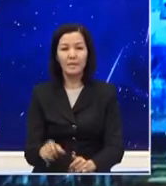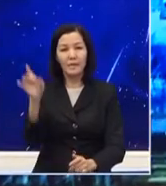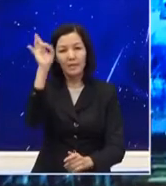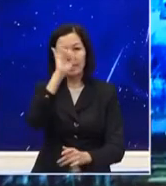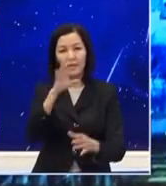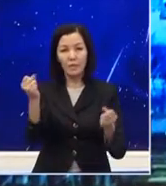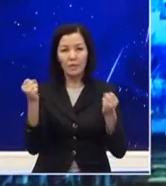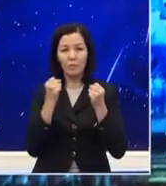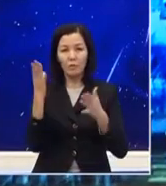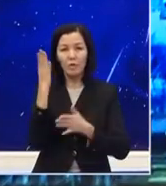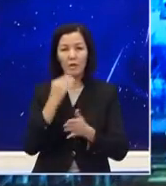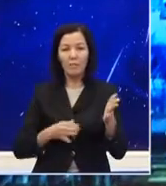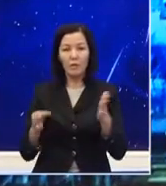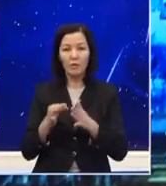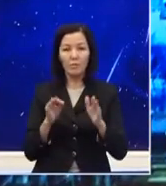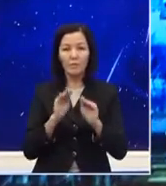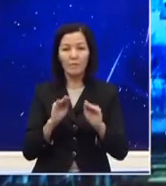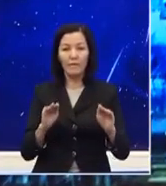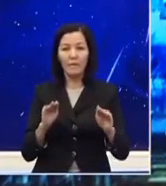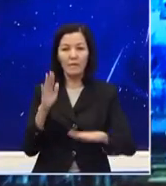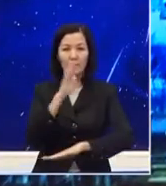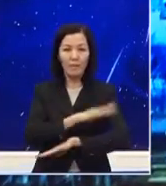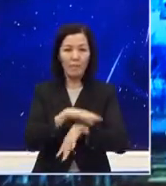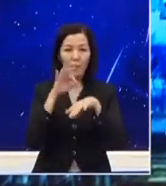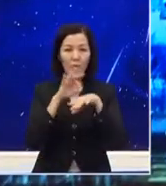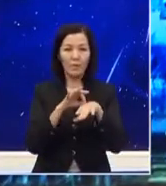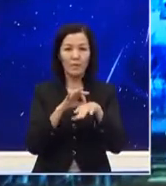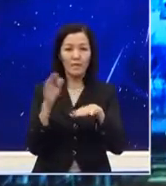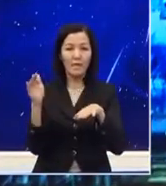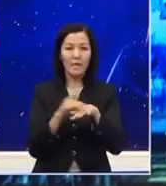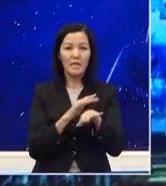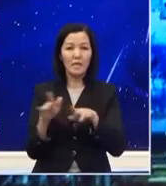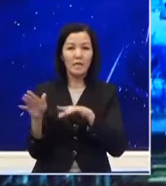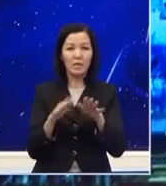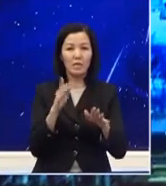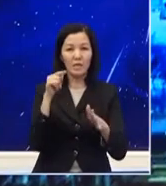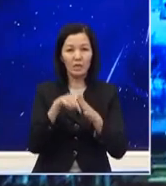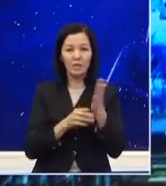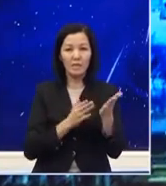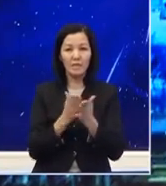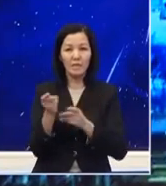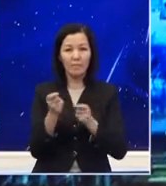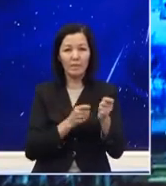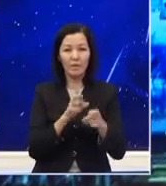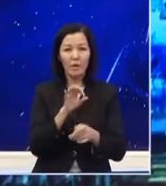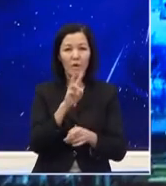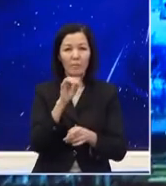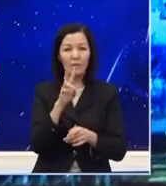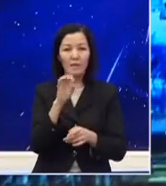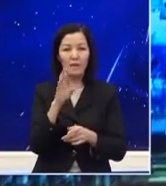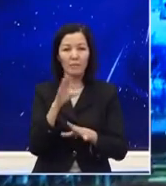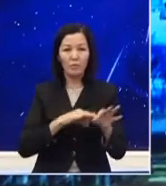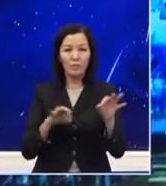Даңқты спортшылар Алматы облысы өрендеріне шеберлік сабағын өткізді. Бұл игі шара өңірлік ішкі саясат басқармасының Open Air намыс жобасы